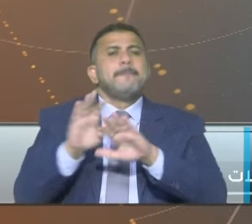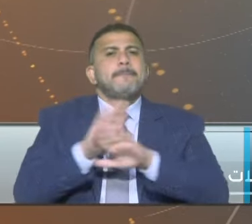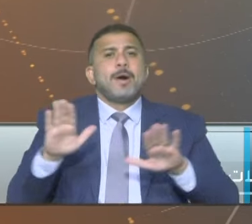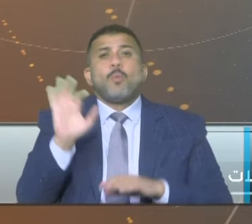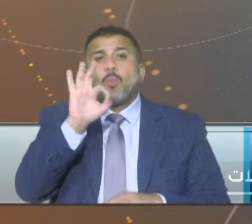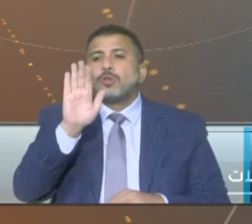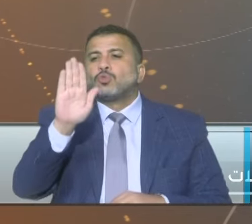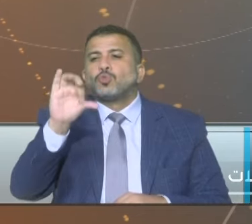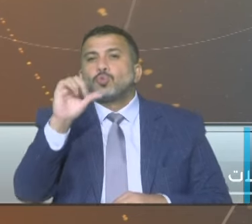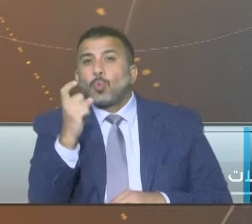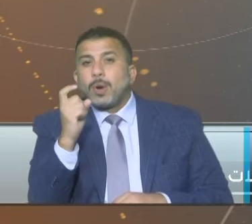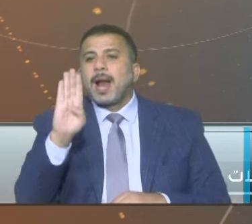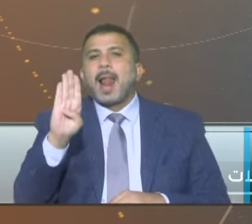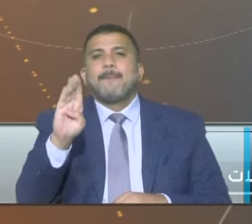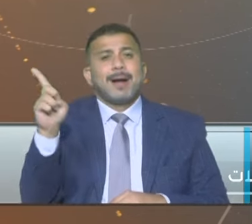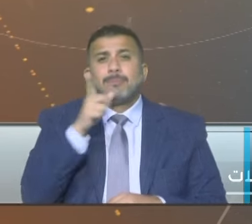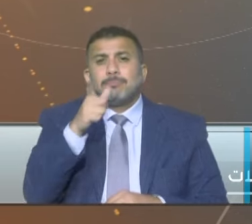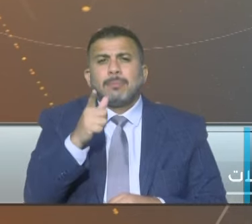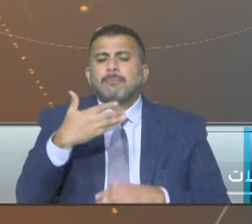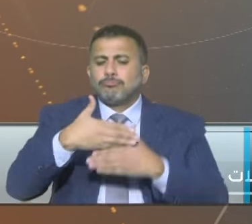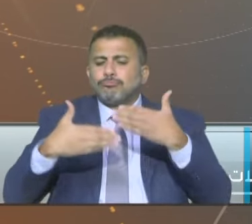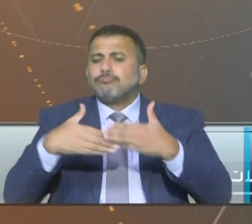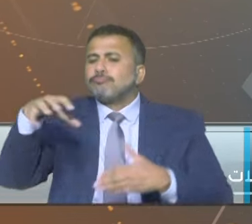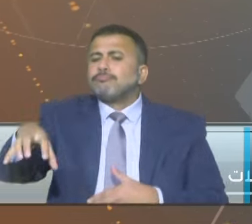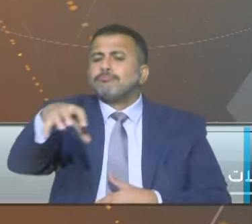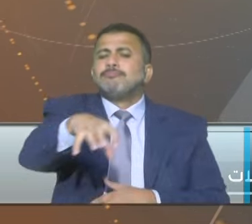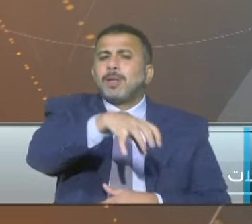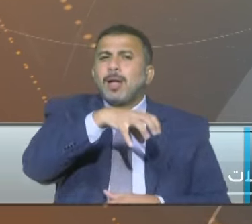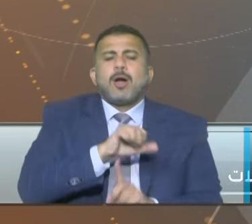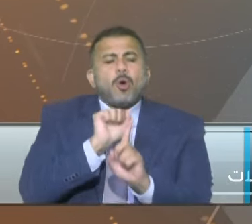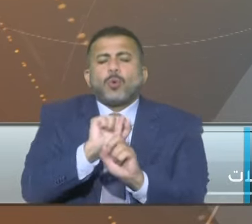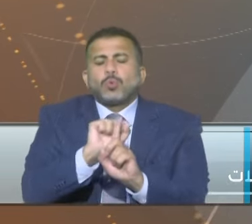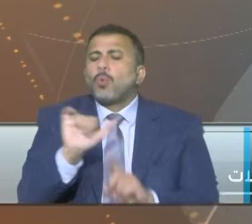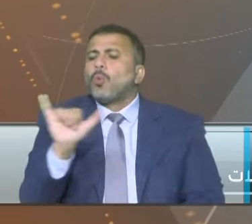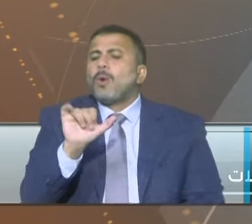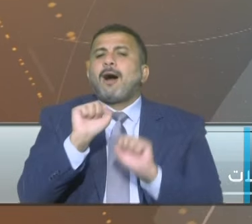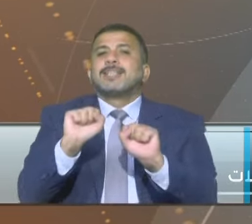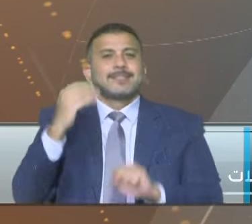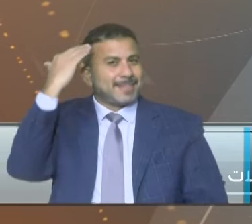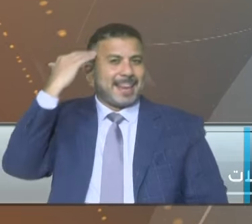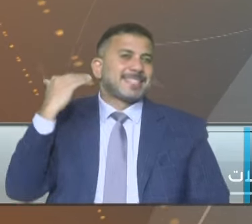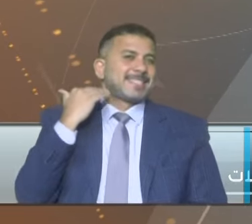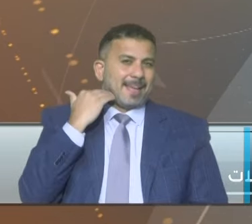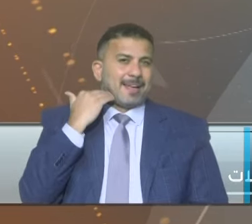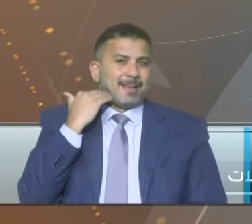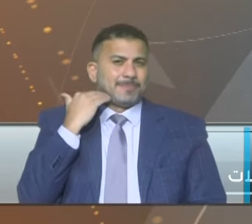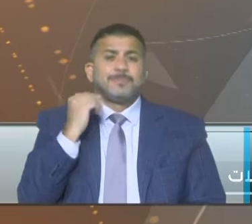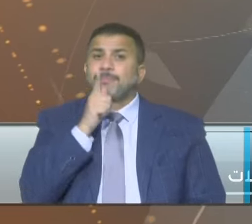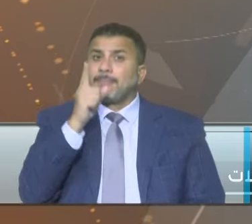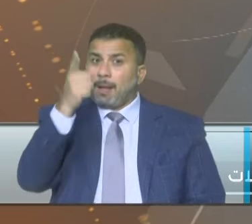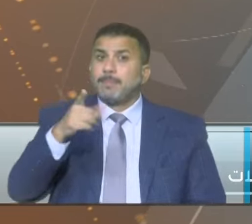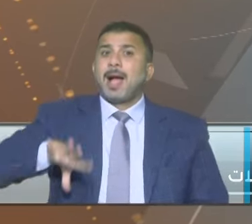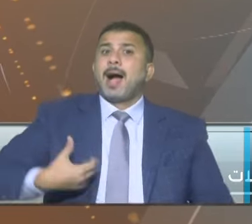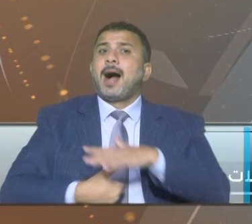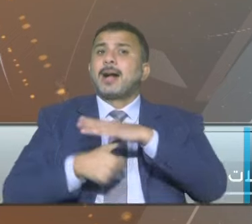كلباء والذي سيضم كافه المرافق والخدمات ويضمن خصوصيه للنساء كما وجه صاحب السمو